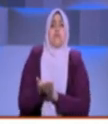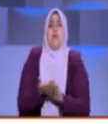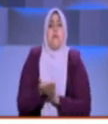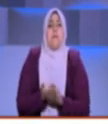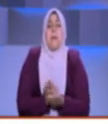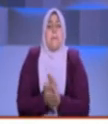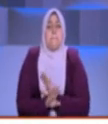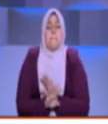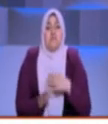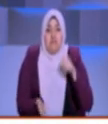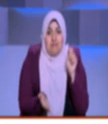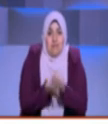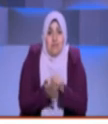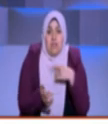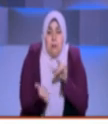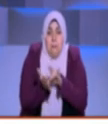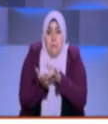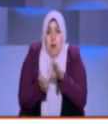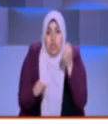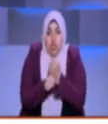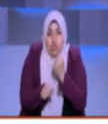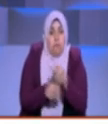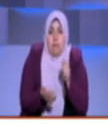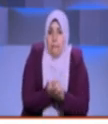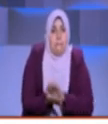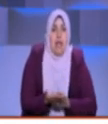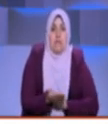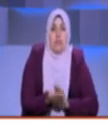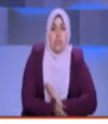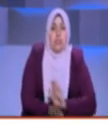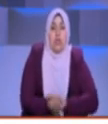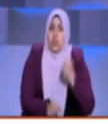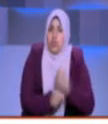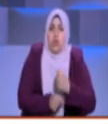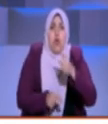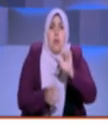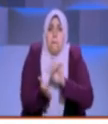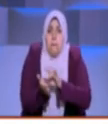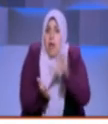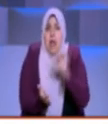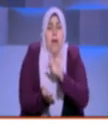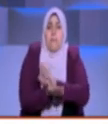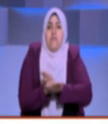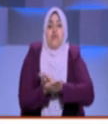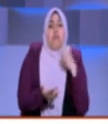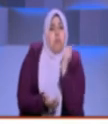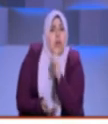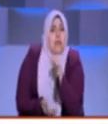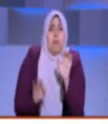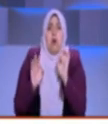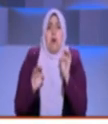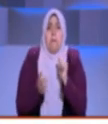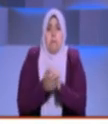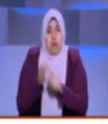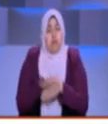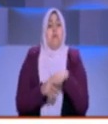تصريح العاملين فيها، ذلك حتى لا ينهار الاقتصاد الفرنسي. الاقتصاد الفرنسي الذي